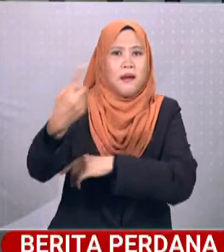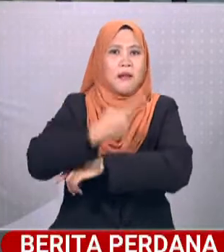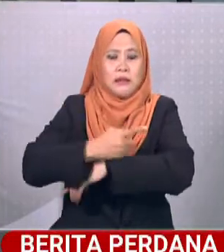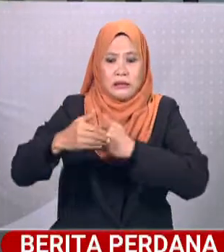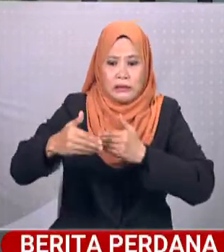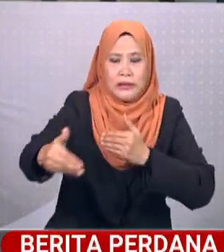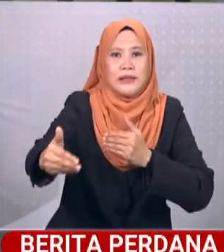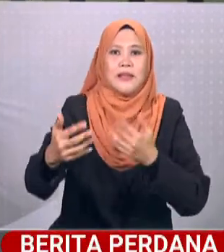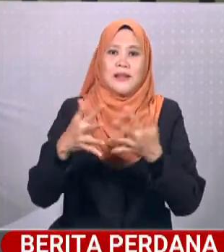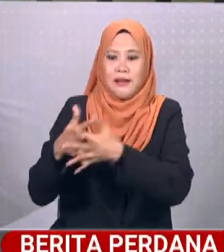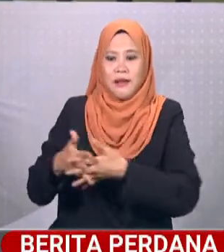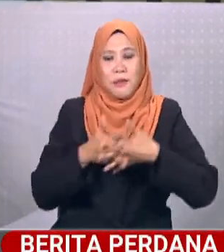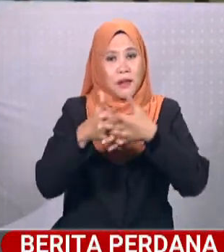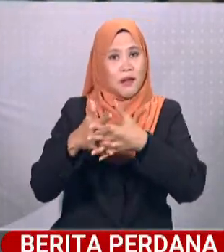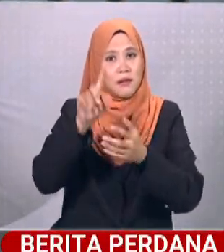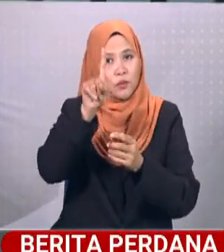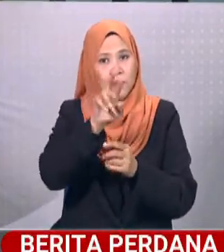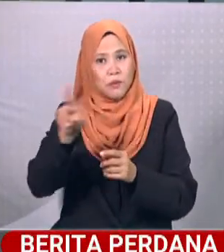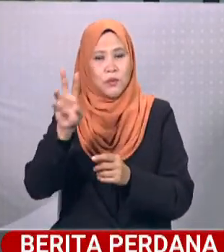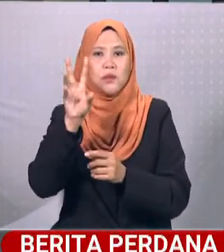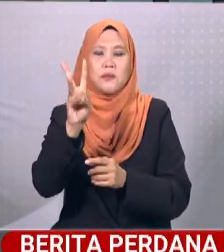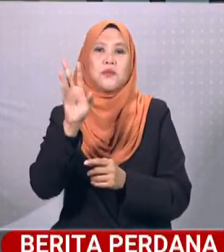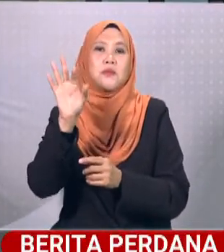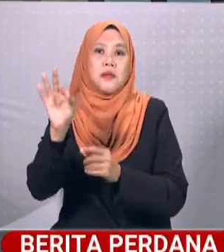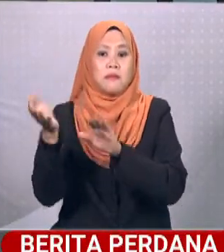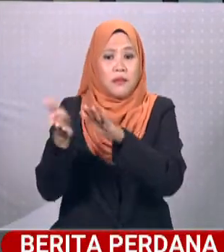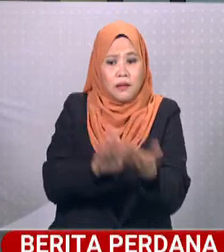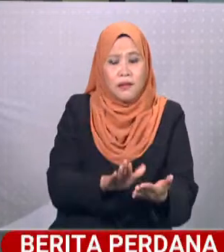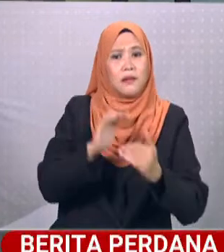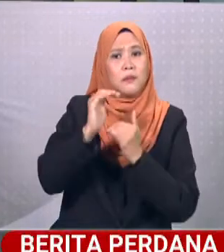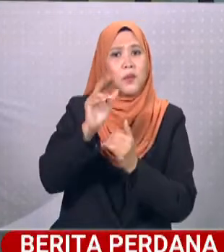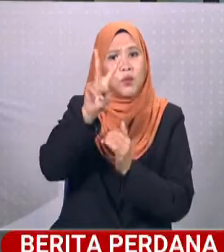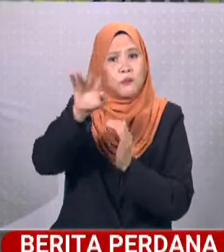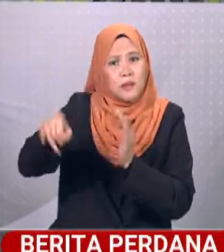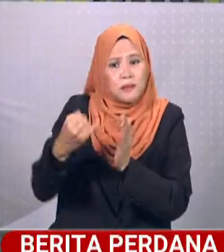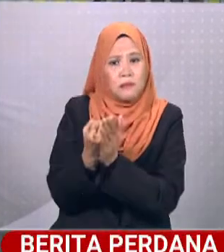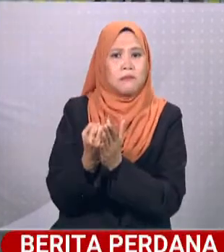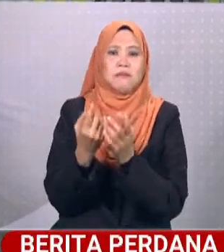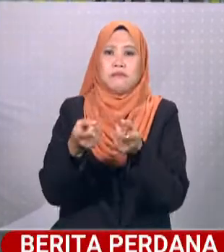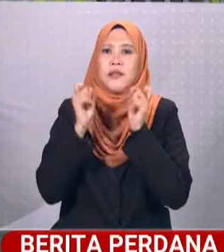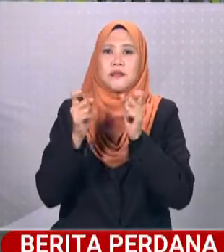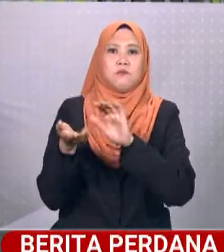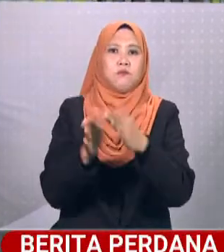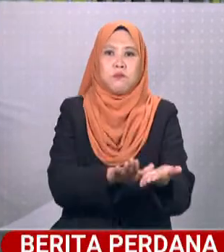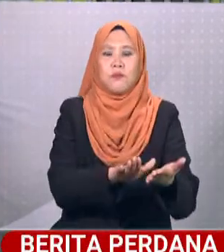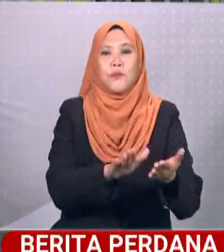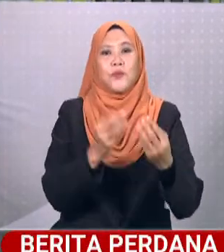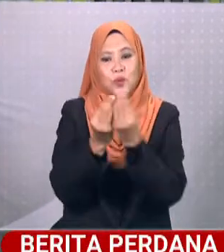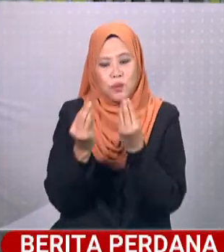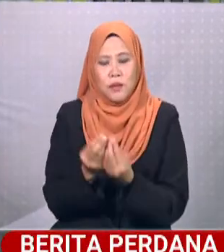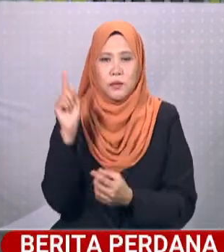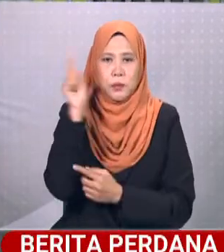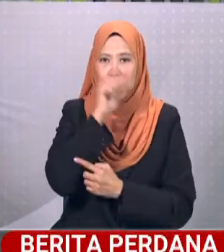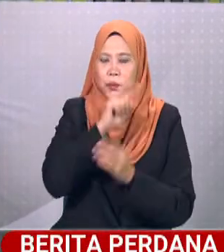lagi. Di Amerika Syarikat, 1,169 kematian dalam tempoh 24 jam direkodkan. Jumlah ini yang tertinggi